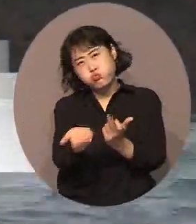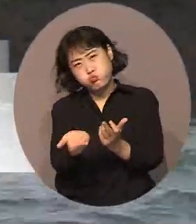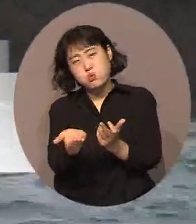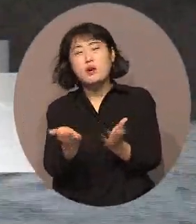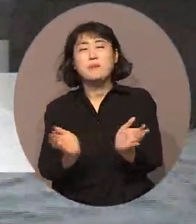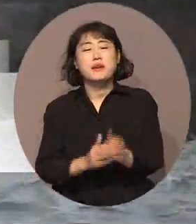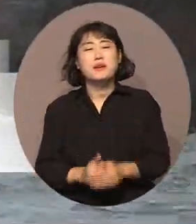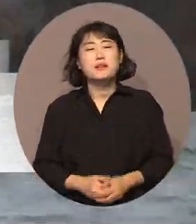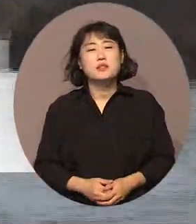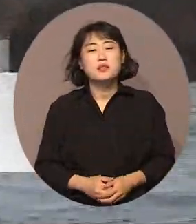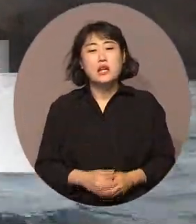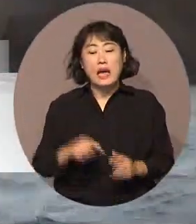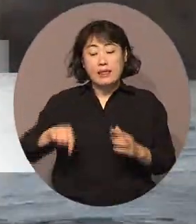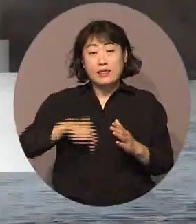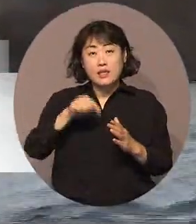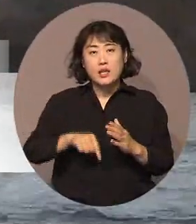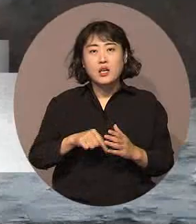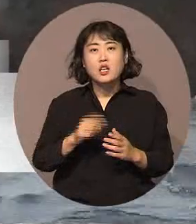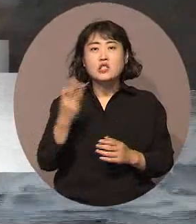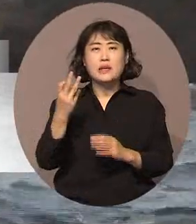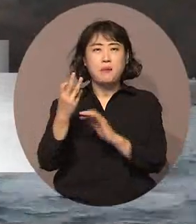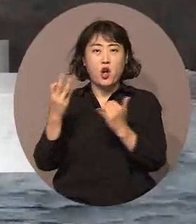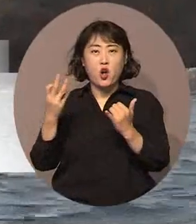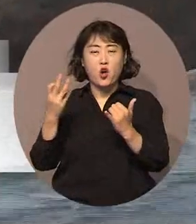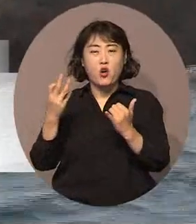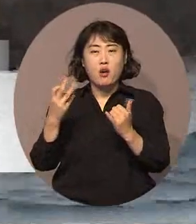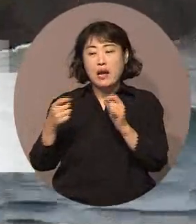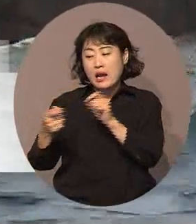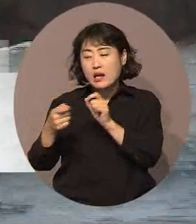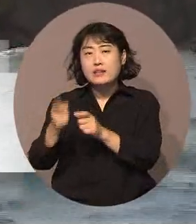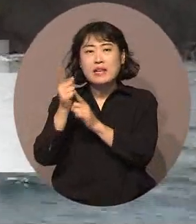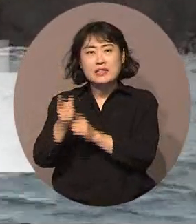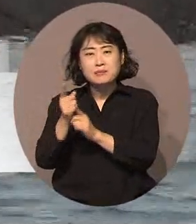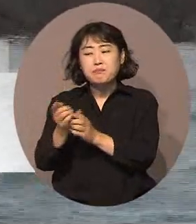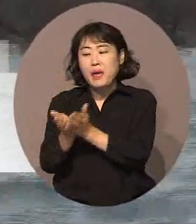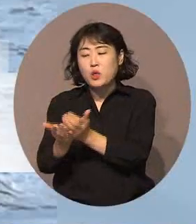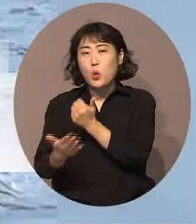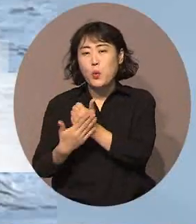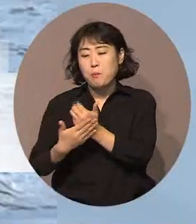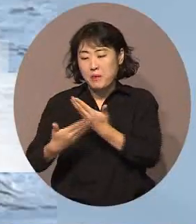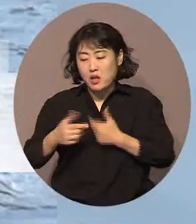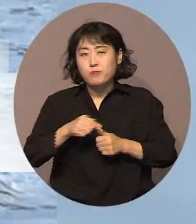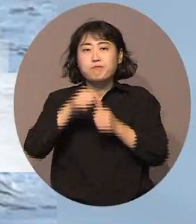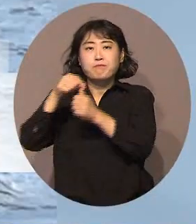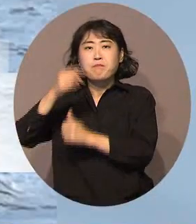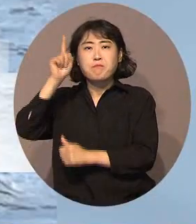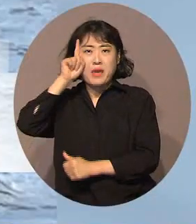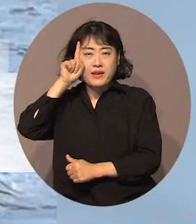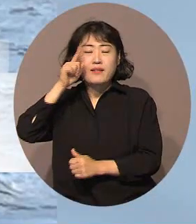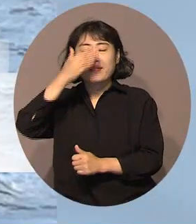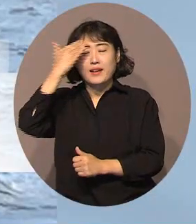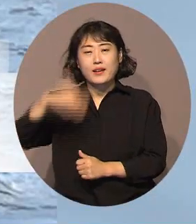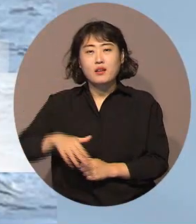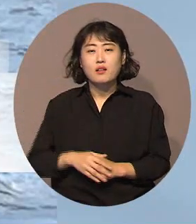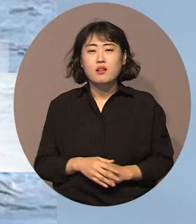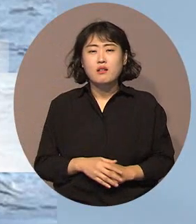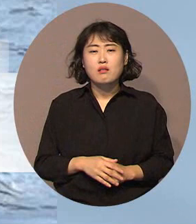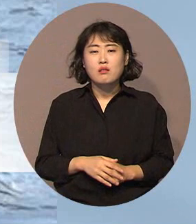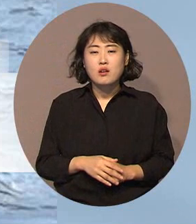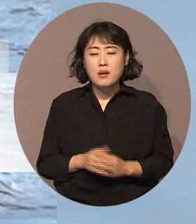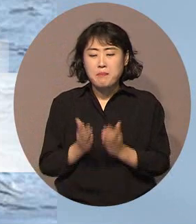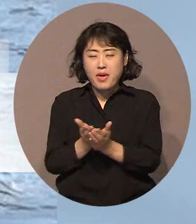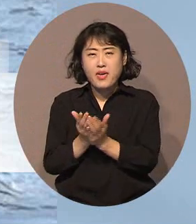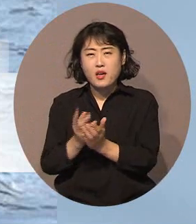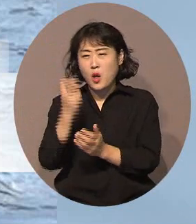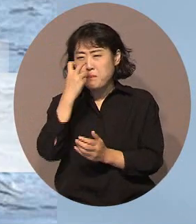어선에 타고 있던 31명은 근처에 있던 낚싯배의 도움으로 모두 구조됐고 태안의 격은 경비 함정을